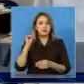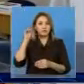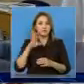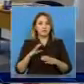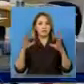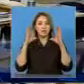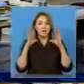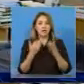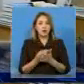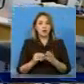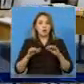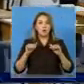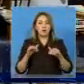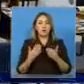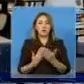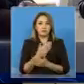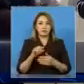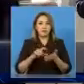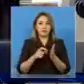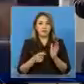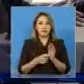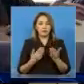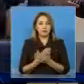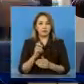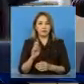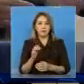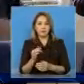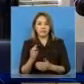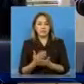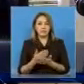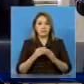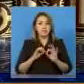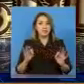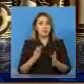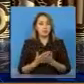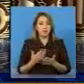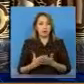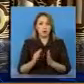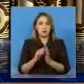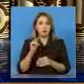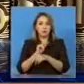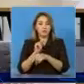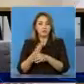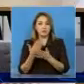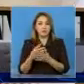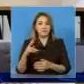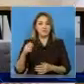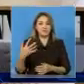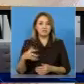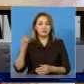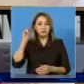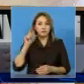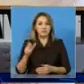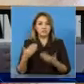заведение. Медресе-колледж оснащен современными кабинетами, новой библиотекой, где есть уникальные экспонаты. Учебное заведение рассчитано на 250